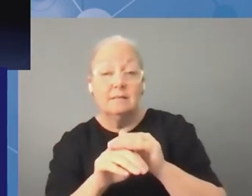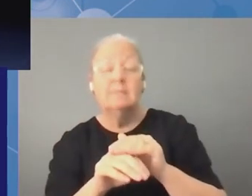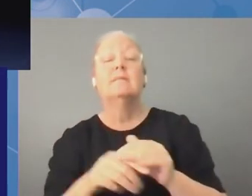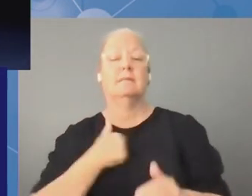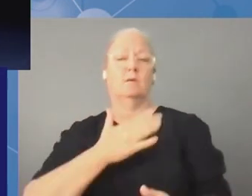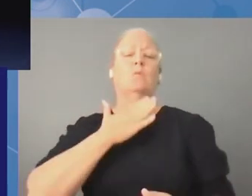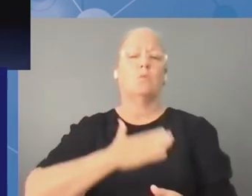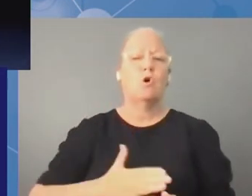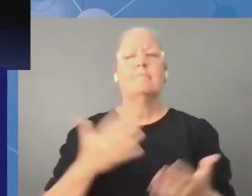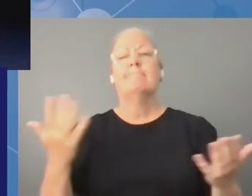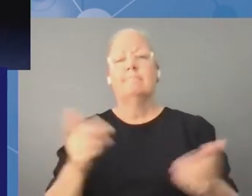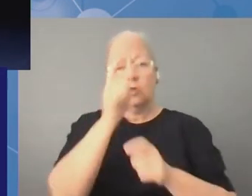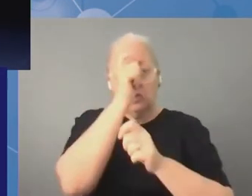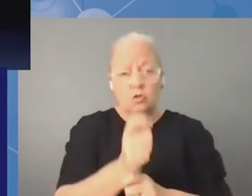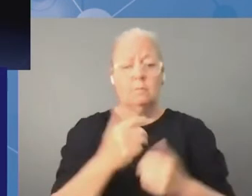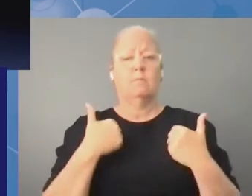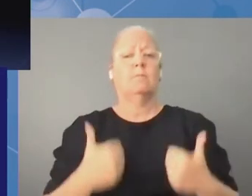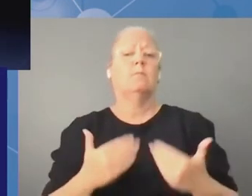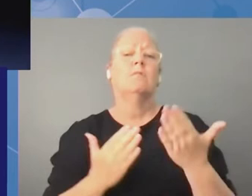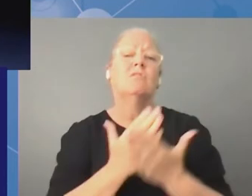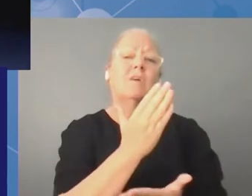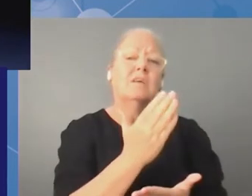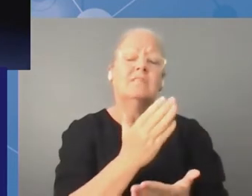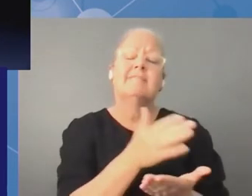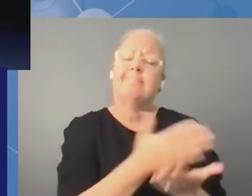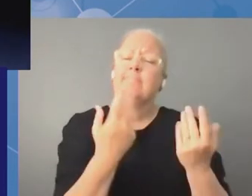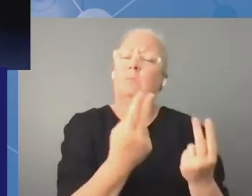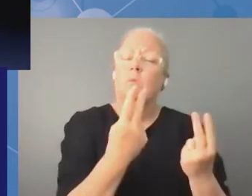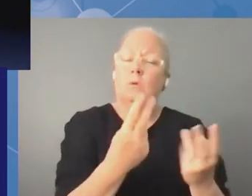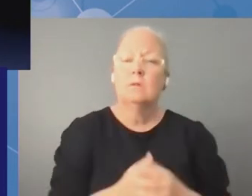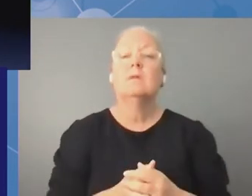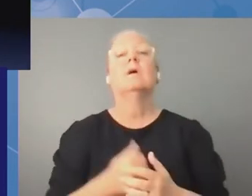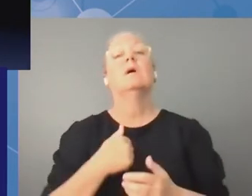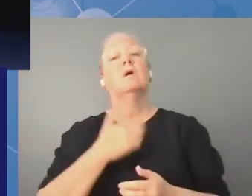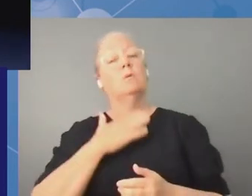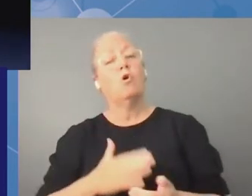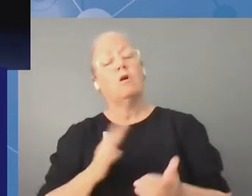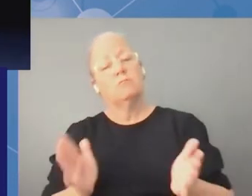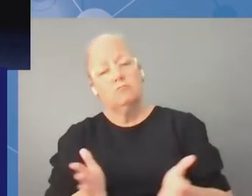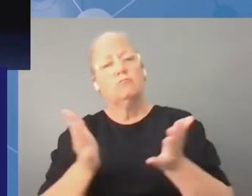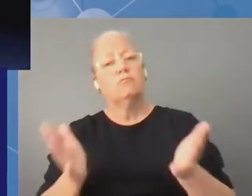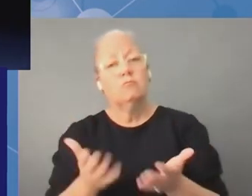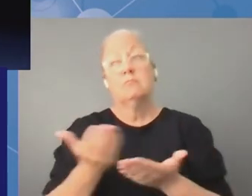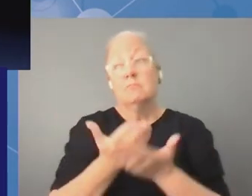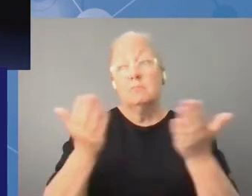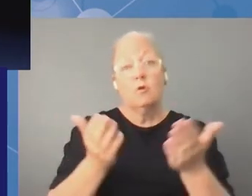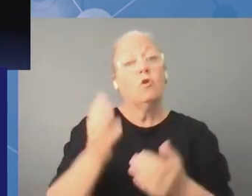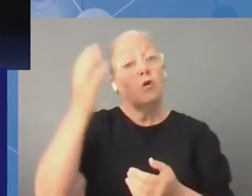وسنحاول إجبار السلطات السياسية أن تبذل جهودا رامية